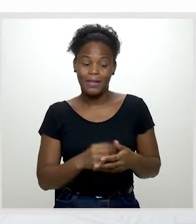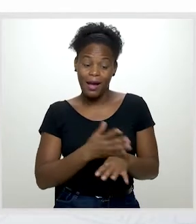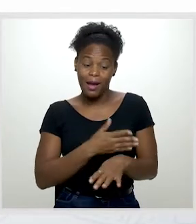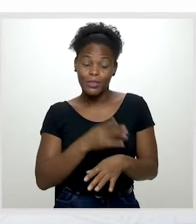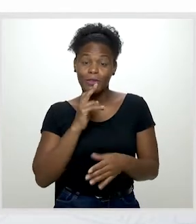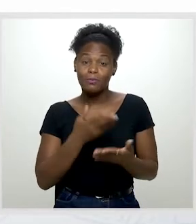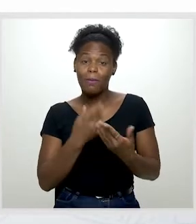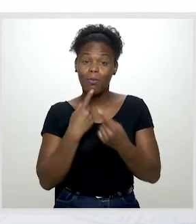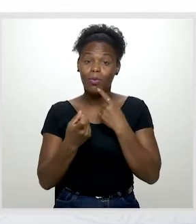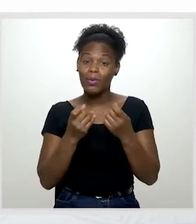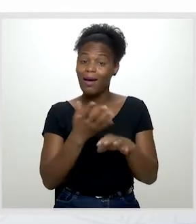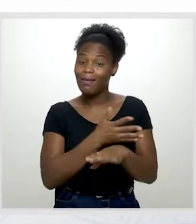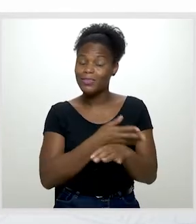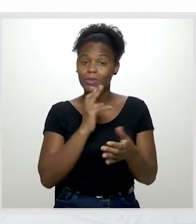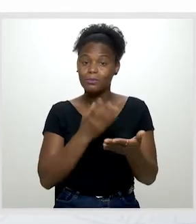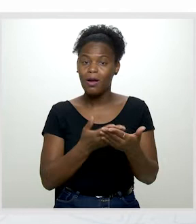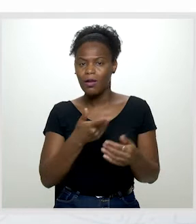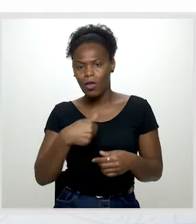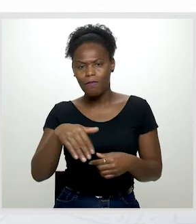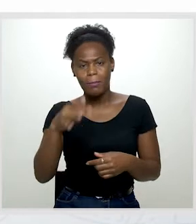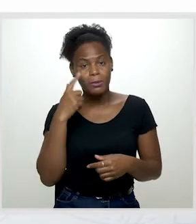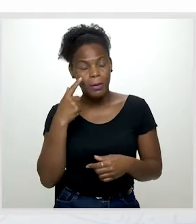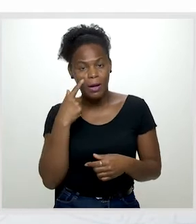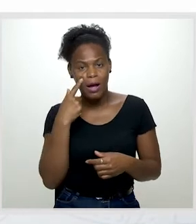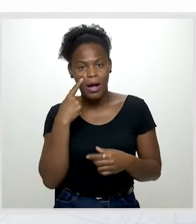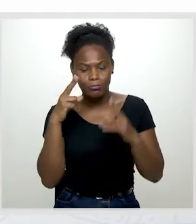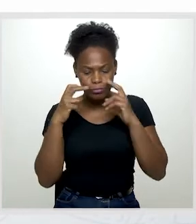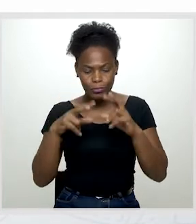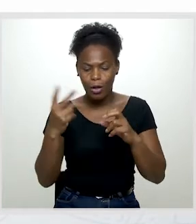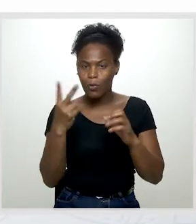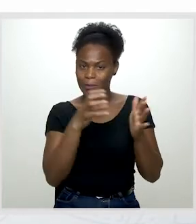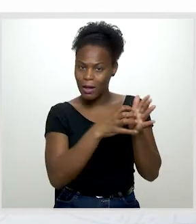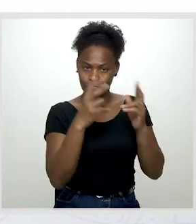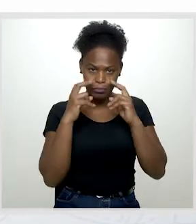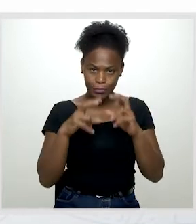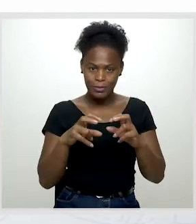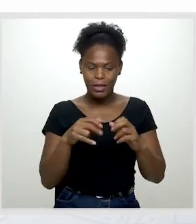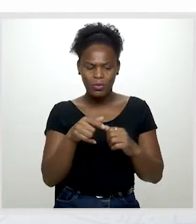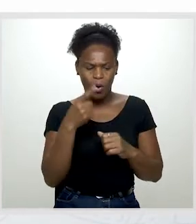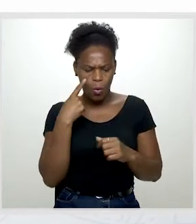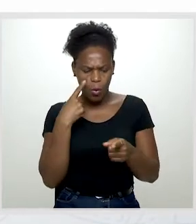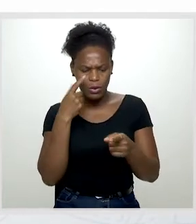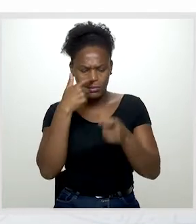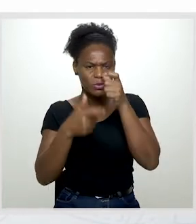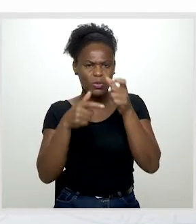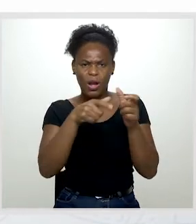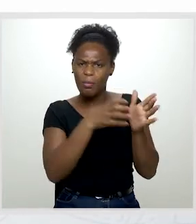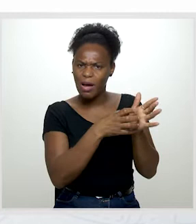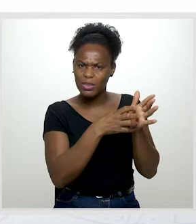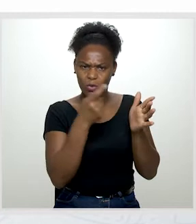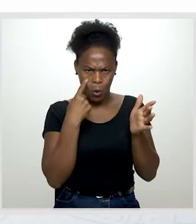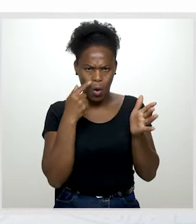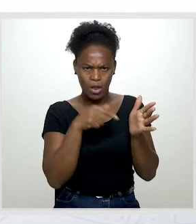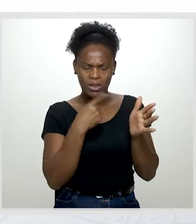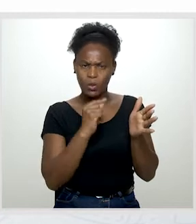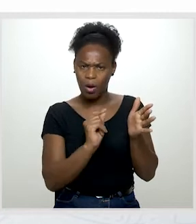Avant de répondre aux questions, on va essayer d'exploiter les deux images. Alors, est-ce que tu reconnais les personnages